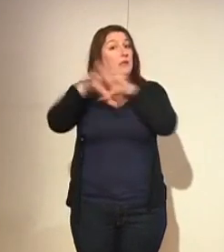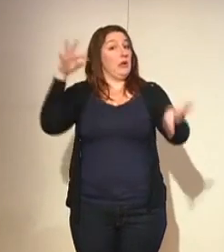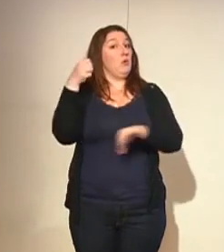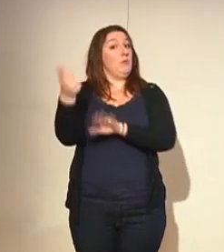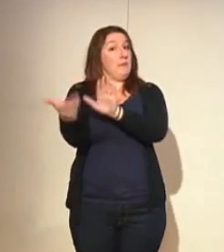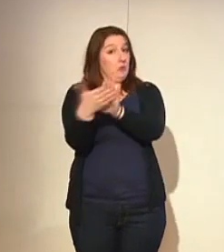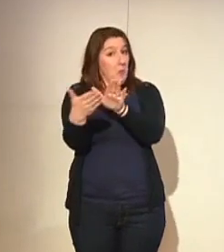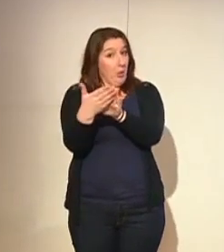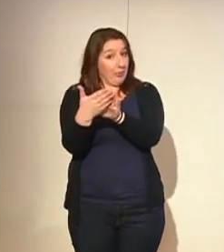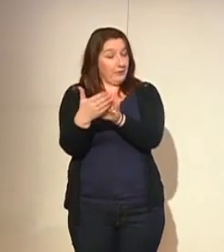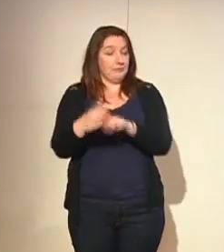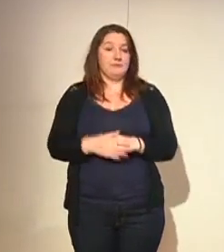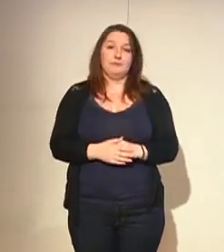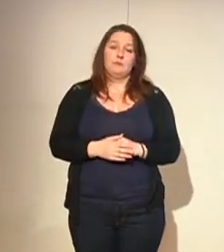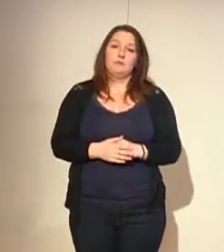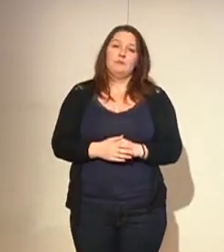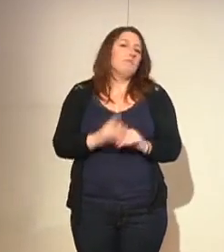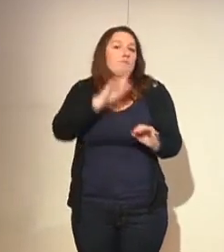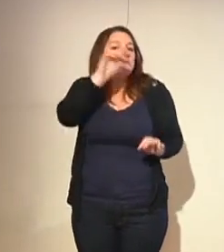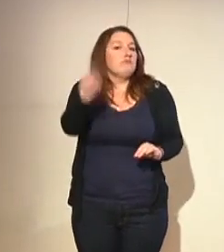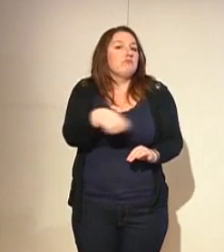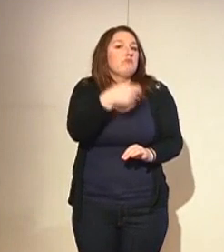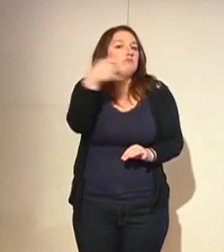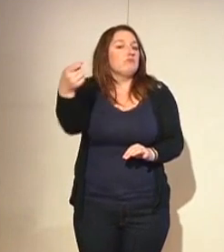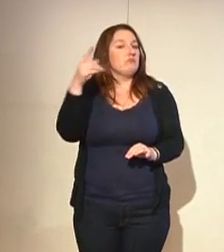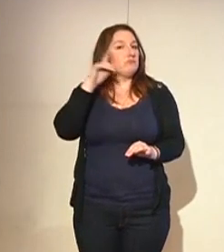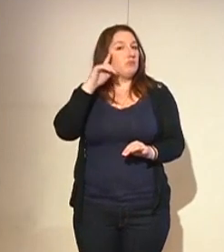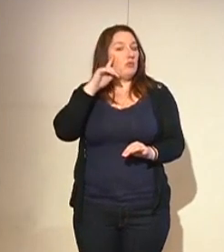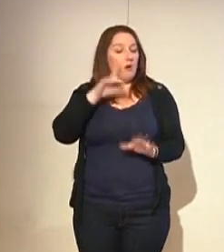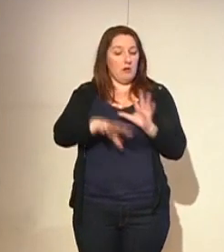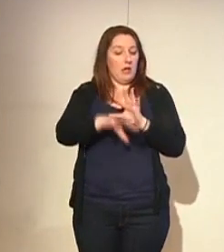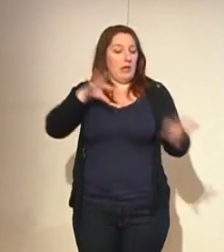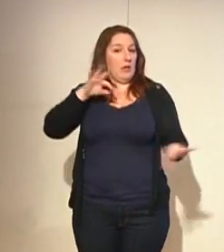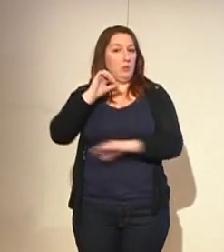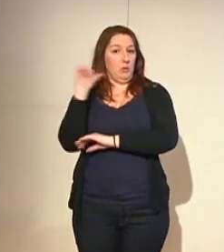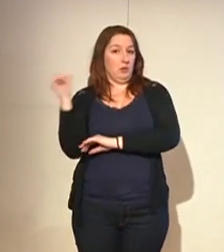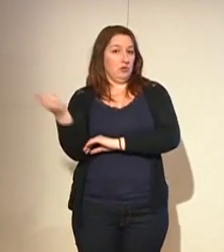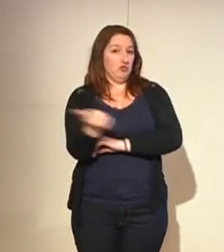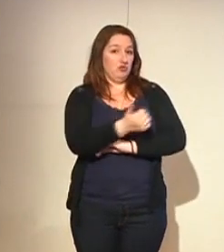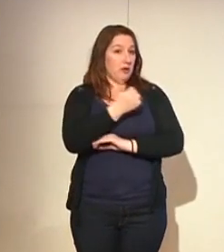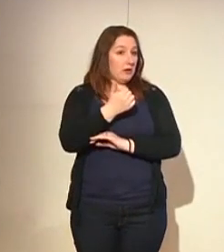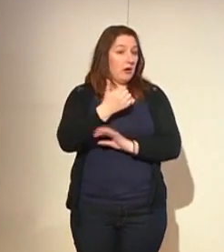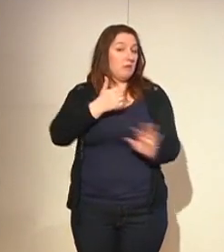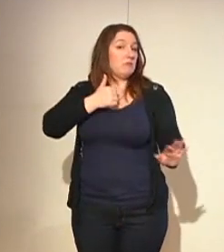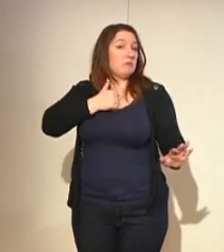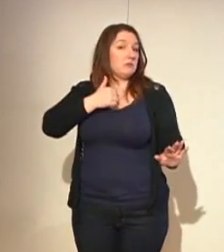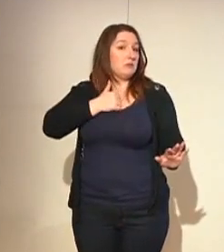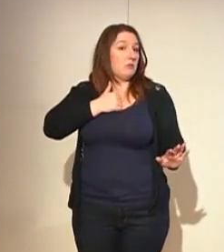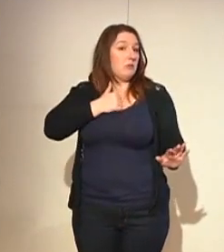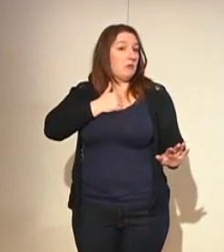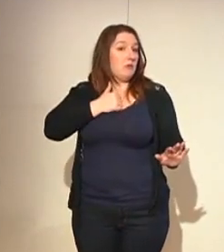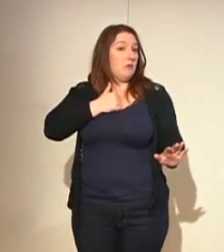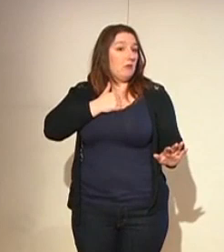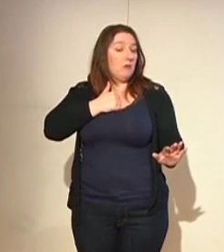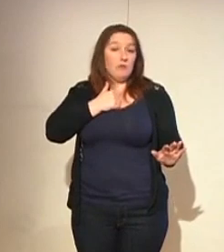bien légitime puis puis que il faut que chaque élu sur des questions de personnell puisse exprimer un